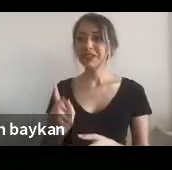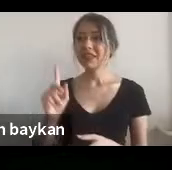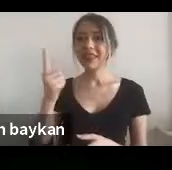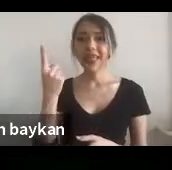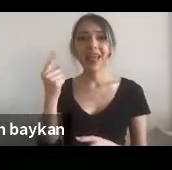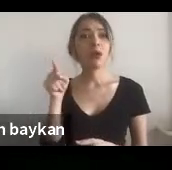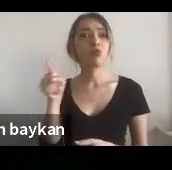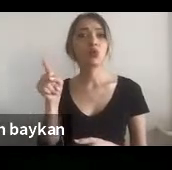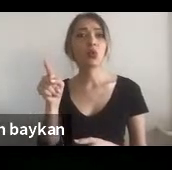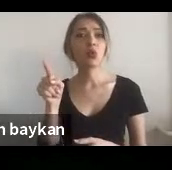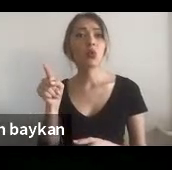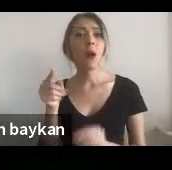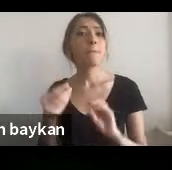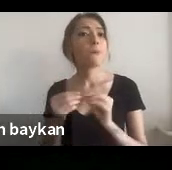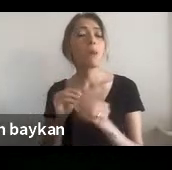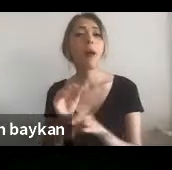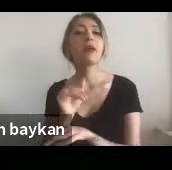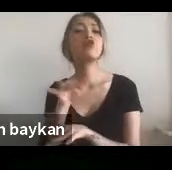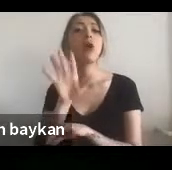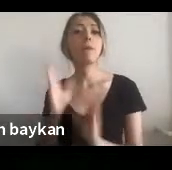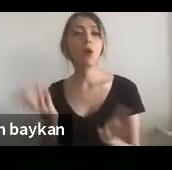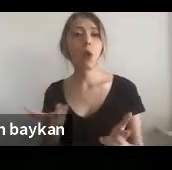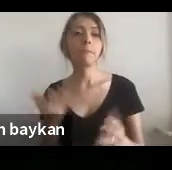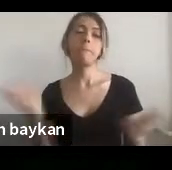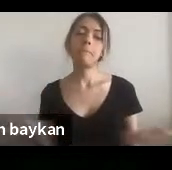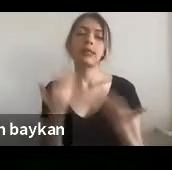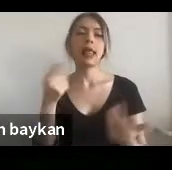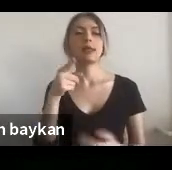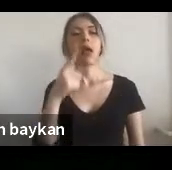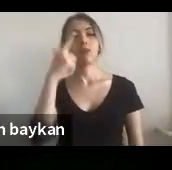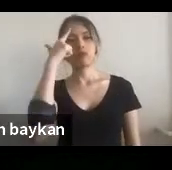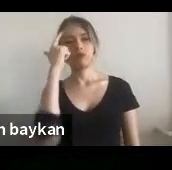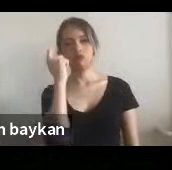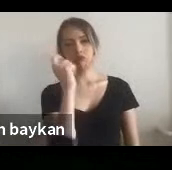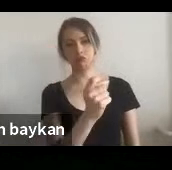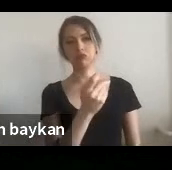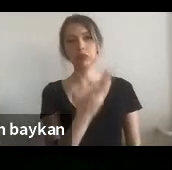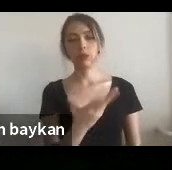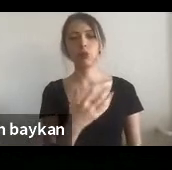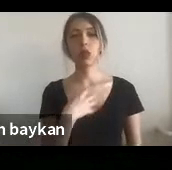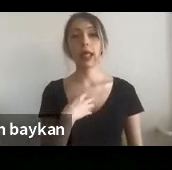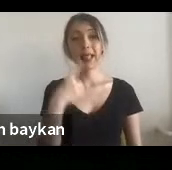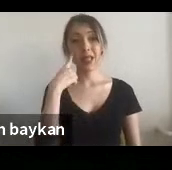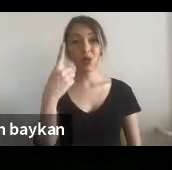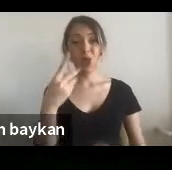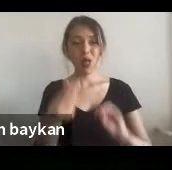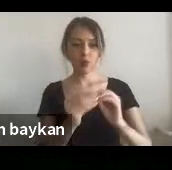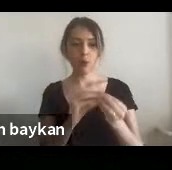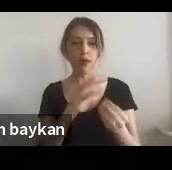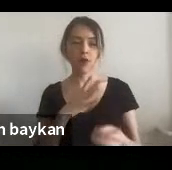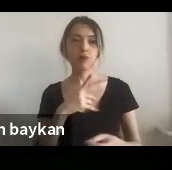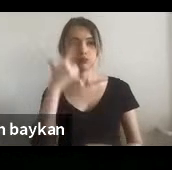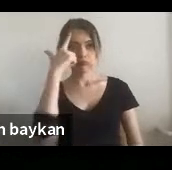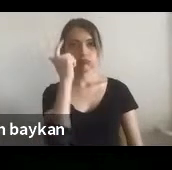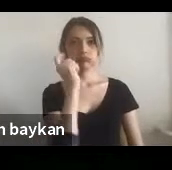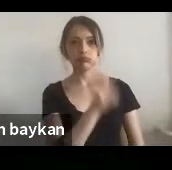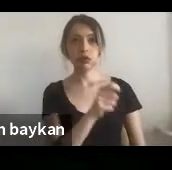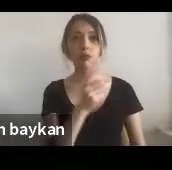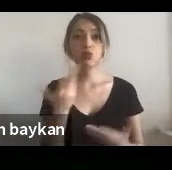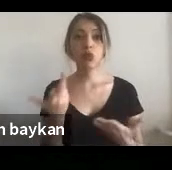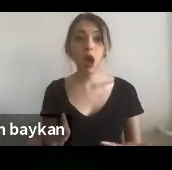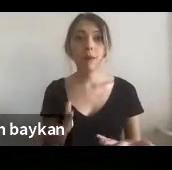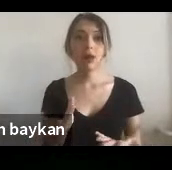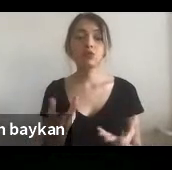için. Yani siz bir başvuruyu götürüyorsunuz ve kendi derdinizi anlatıyorsunuz ama çok